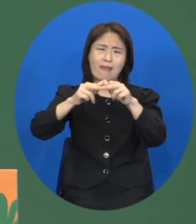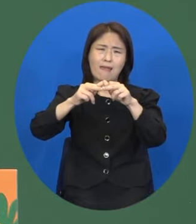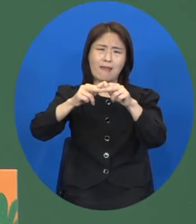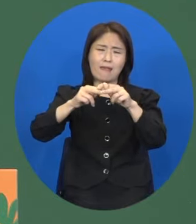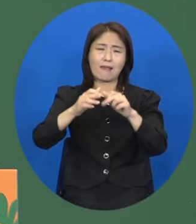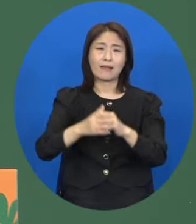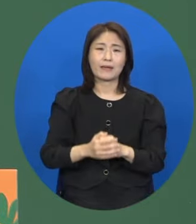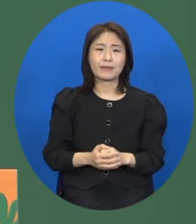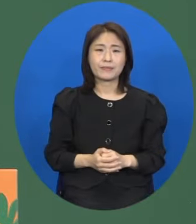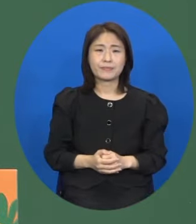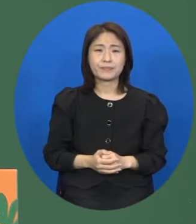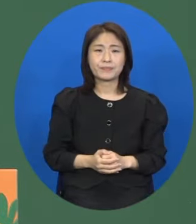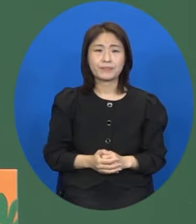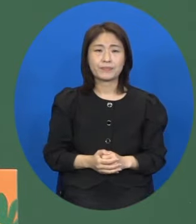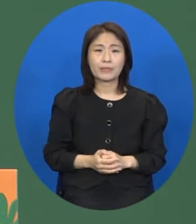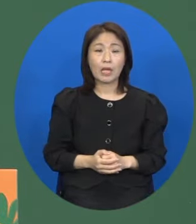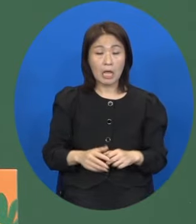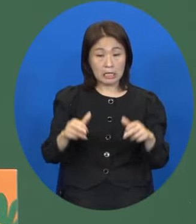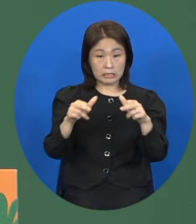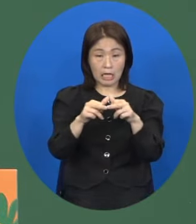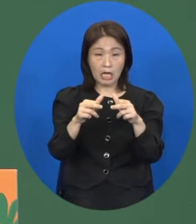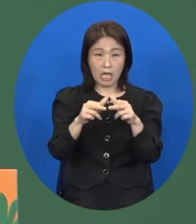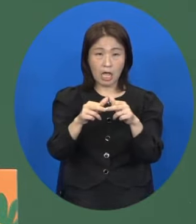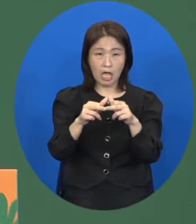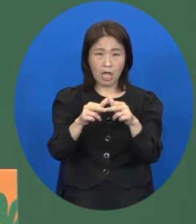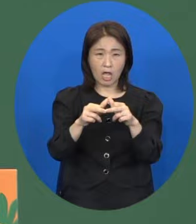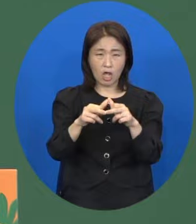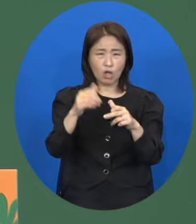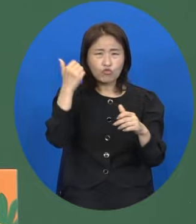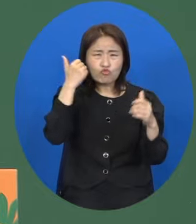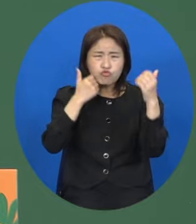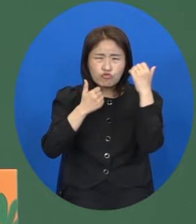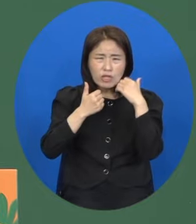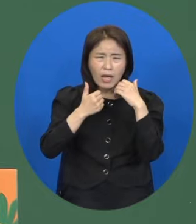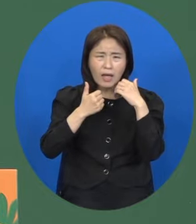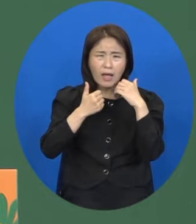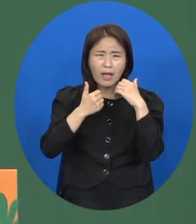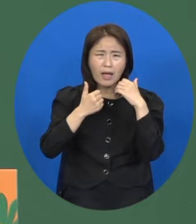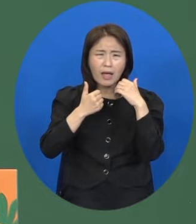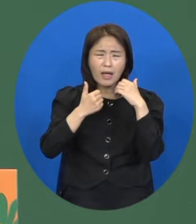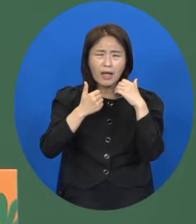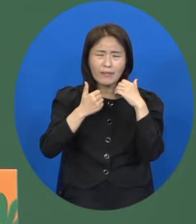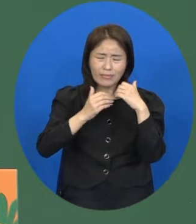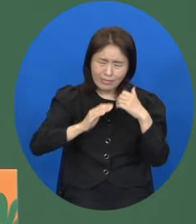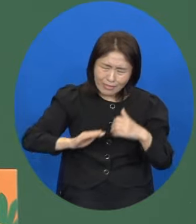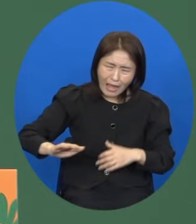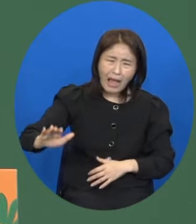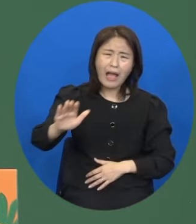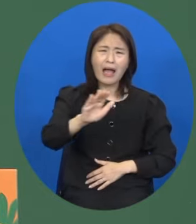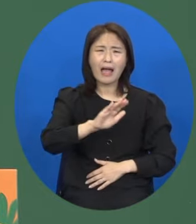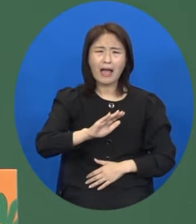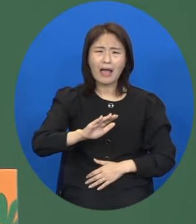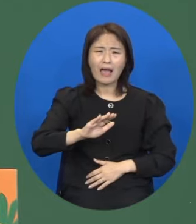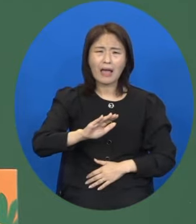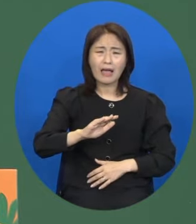그만큼 장애가 우리 가까이에 있다는 말입니다. 달리 말해 장애는 모든 인간에게 일어날 수 있는